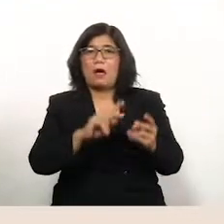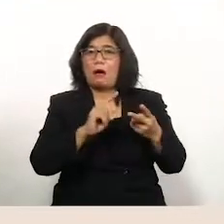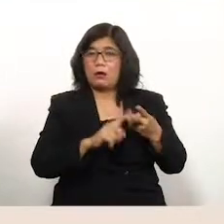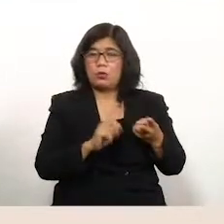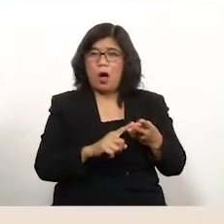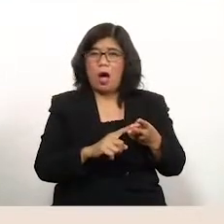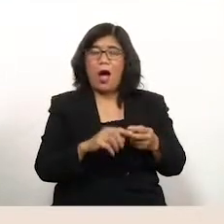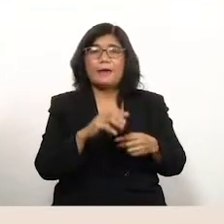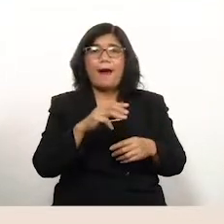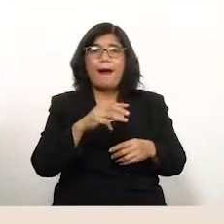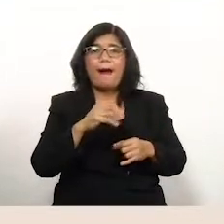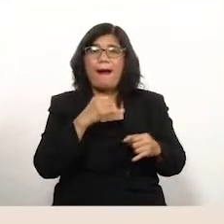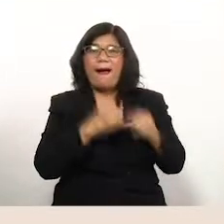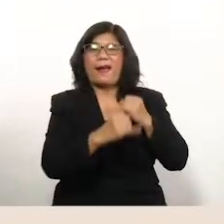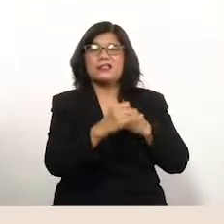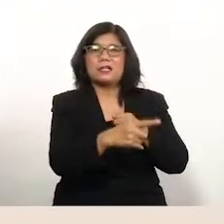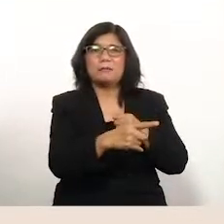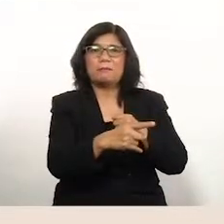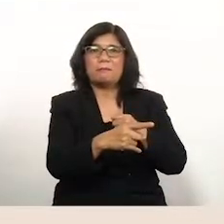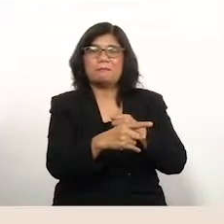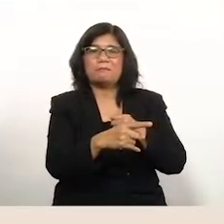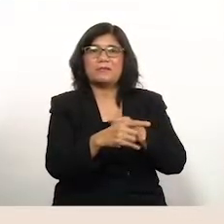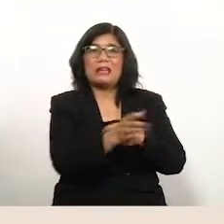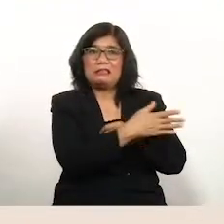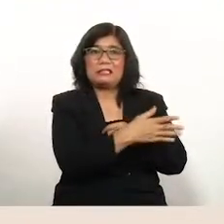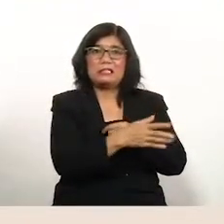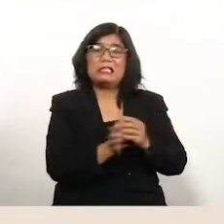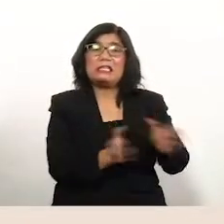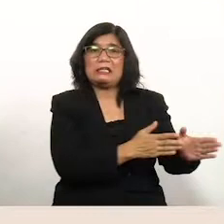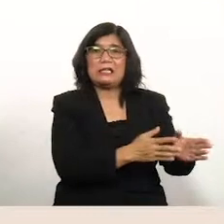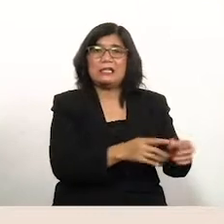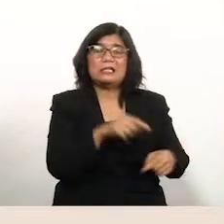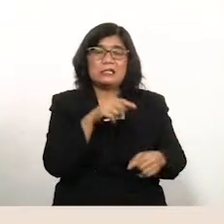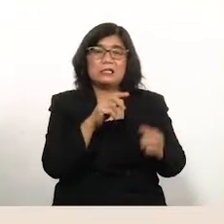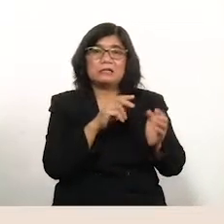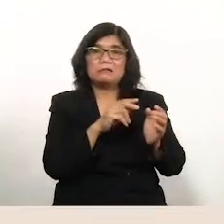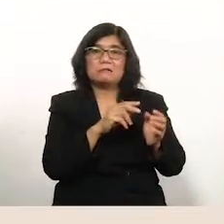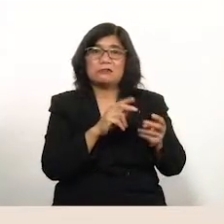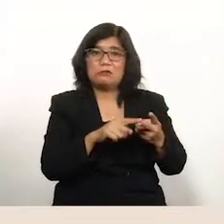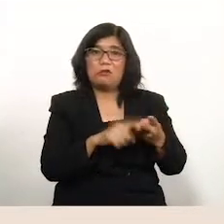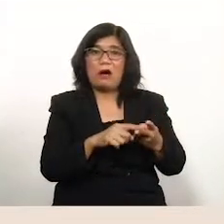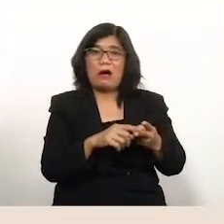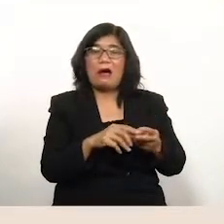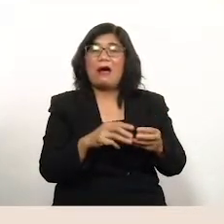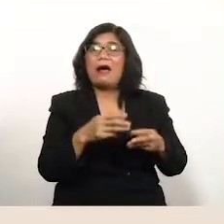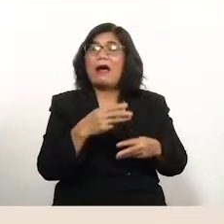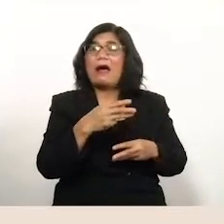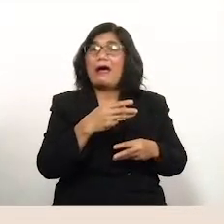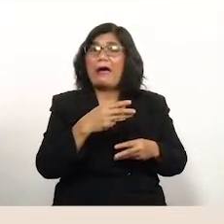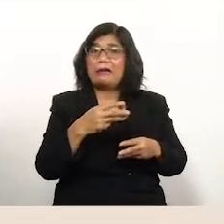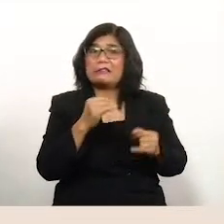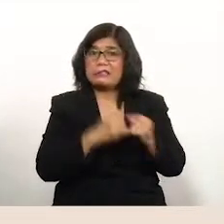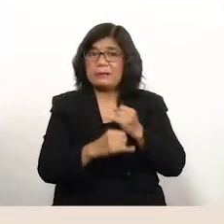Hai ada ekstrim yang lain lagi kau tadi saya bilang ekstrim kanan ekstrim kiri Hai ekstrim tergila-gila Hai